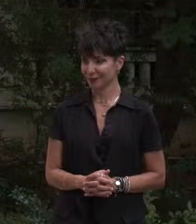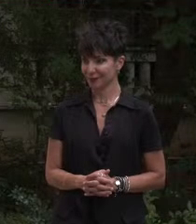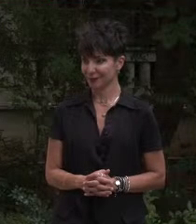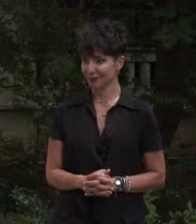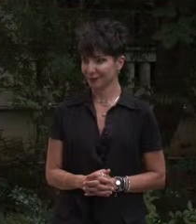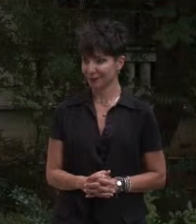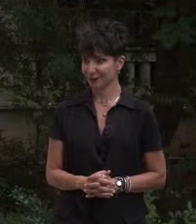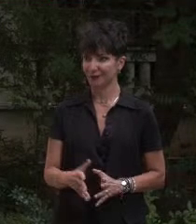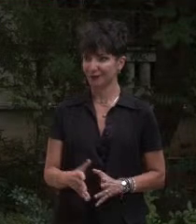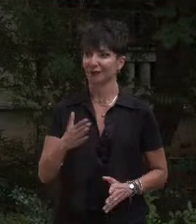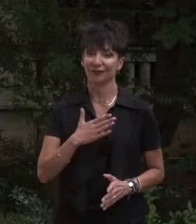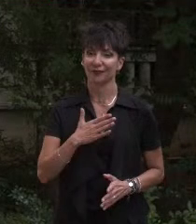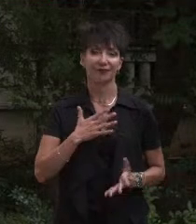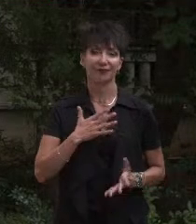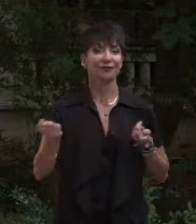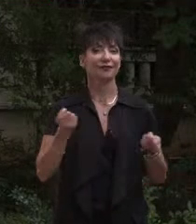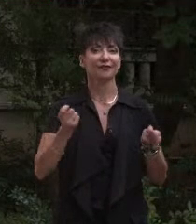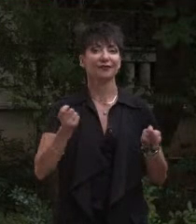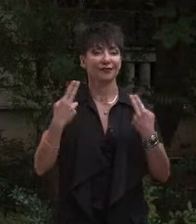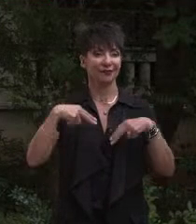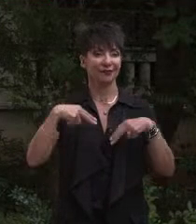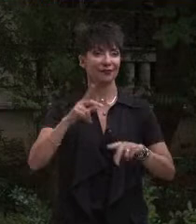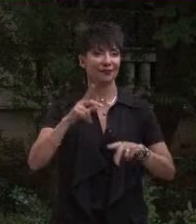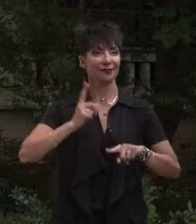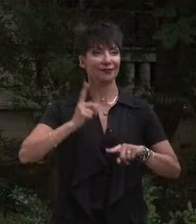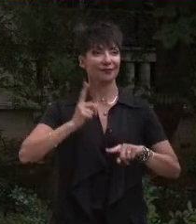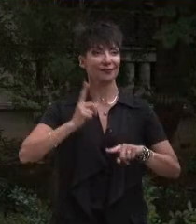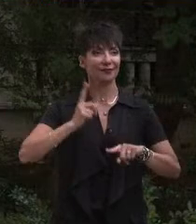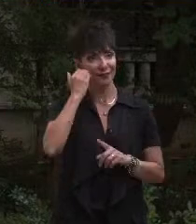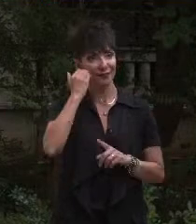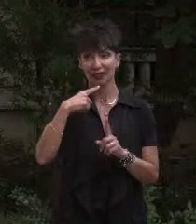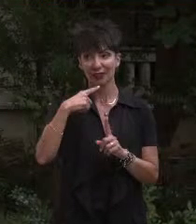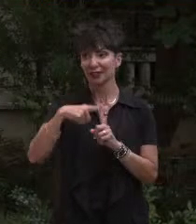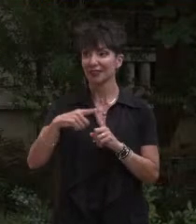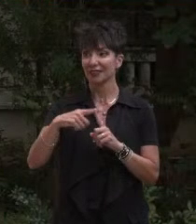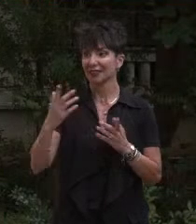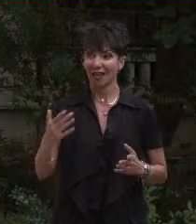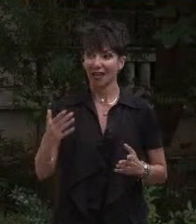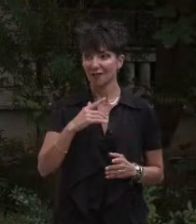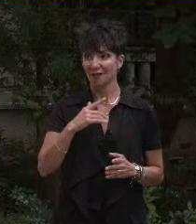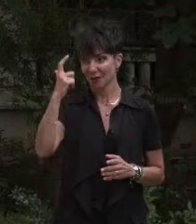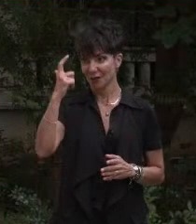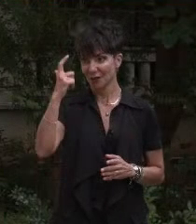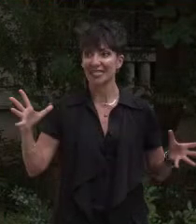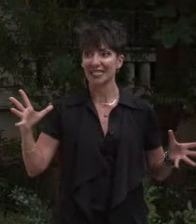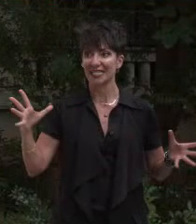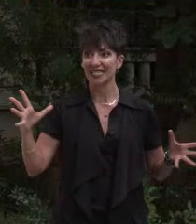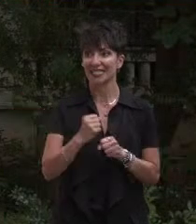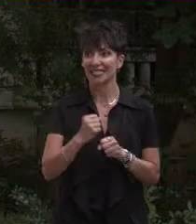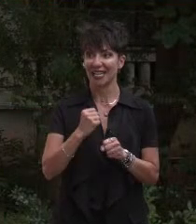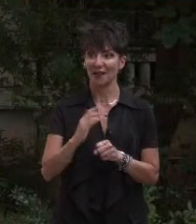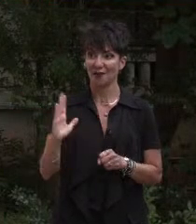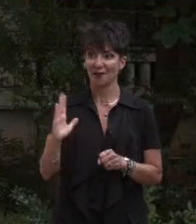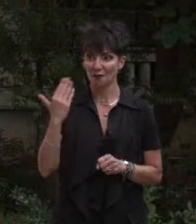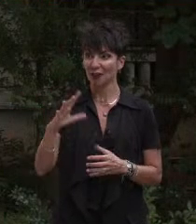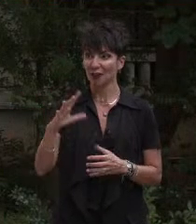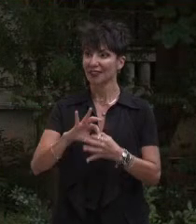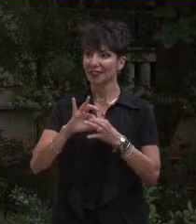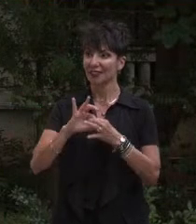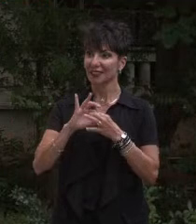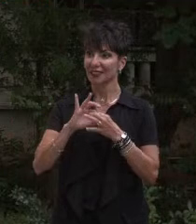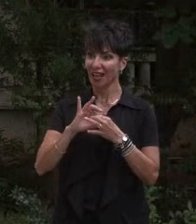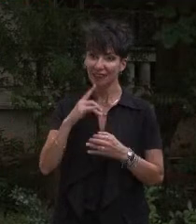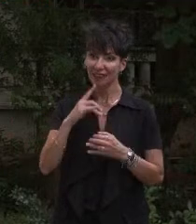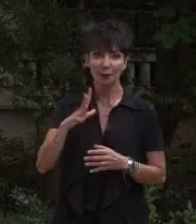Ευχαριστώ πάρα πολύ την Οργανωτική Επιτροπή του Ελληνικού Ερυθρού Σταυρού. Είμαι συνάδελφος πρώην, έχω συνεργαστεί με τον